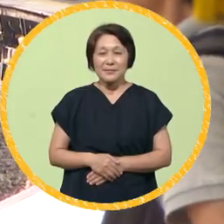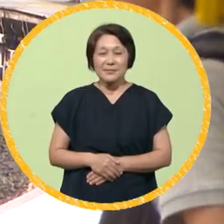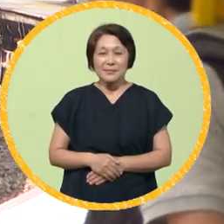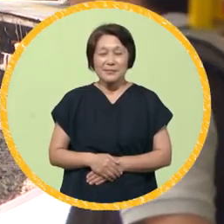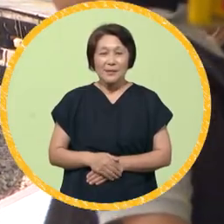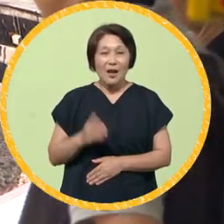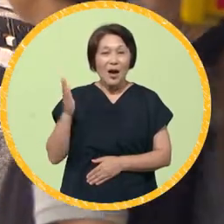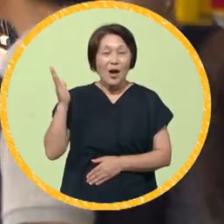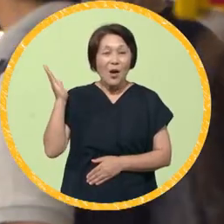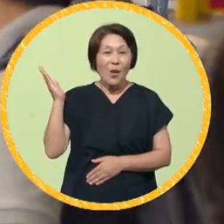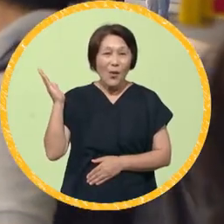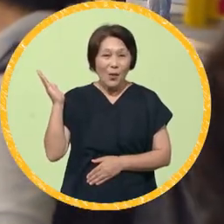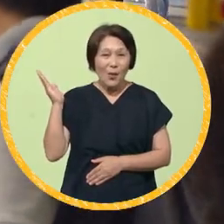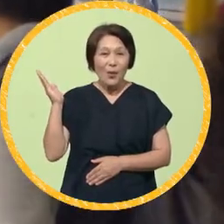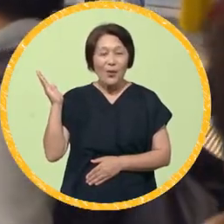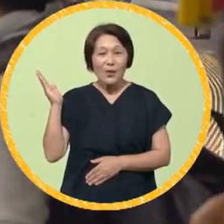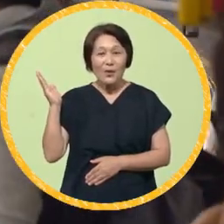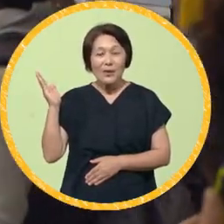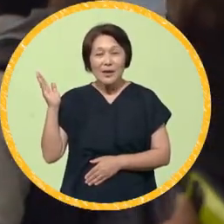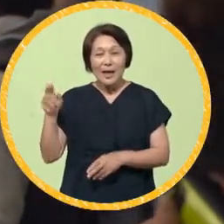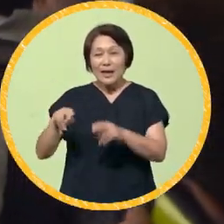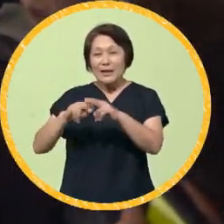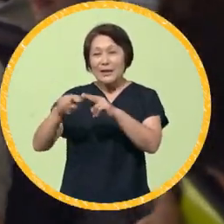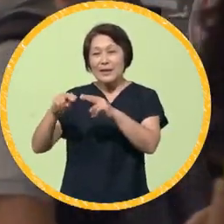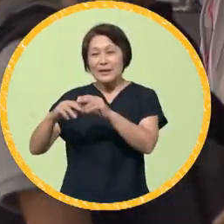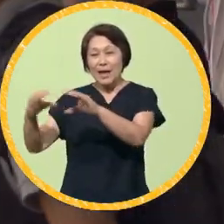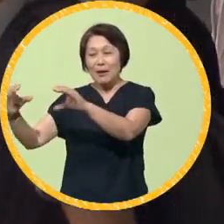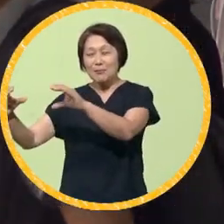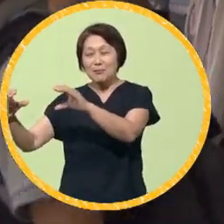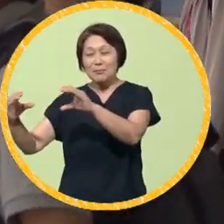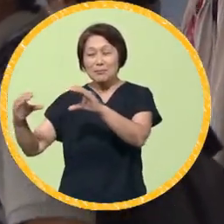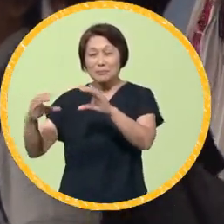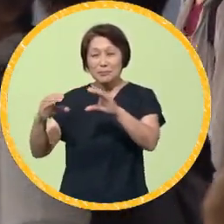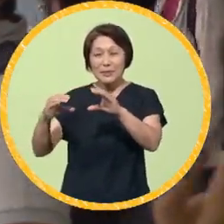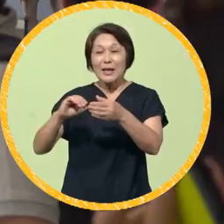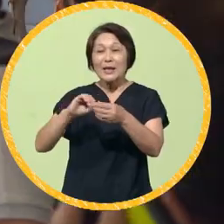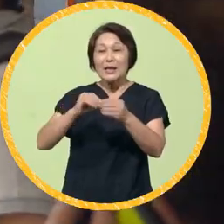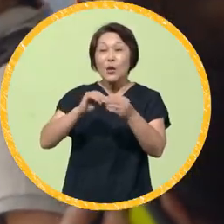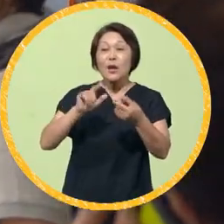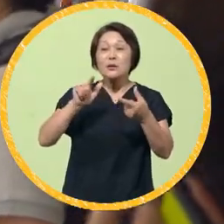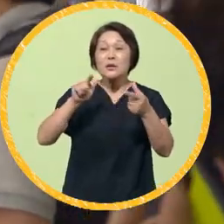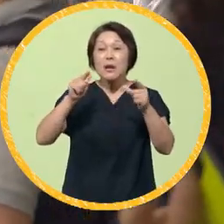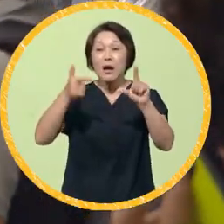ー。お、あの電車ですかね。あ、色が違う。